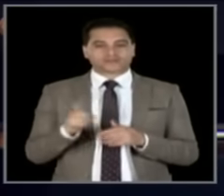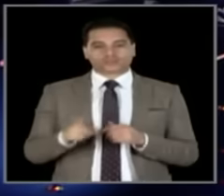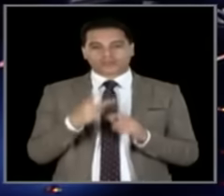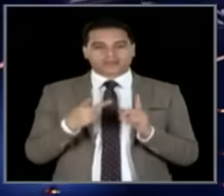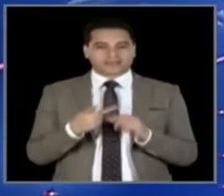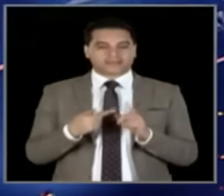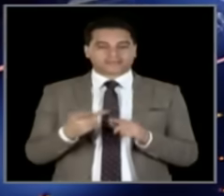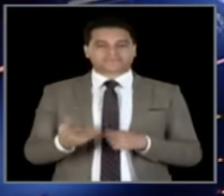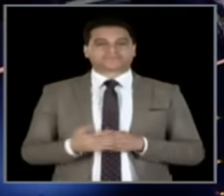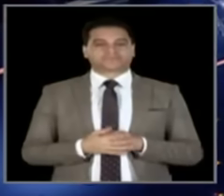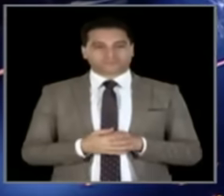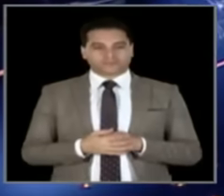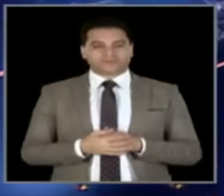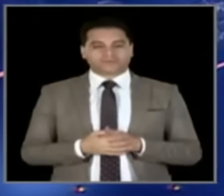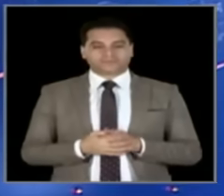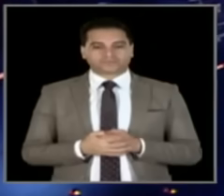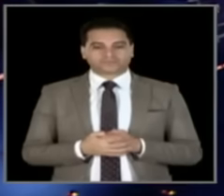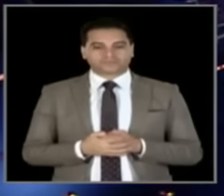التاني،